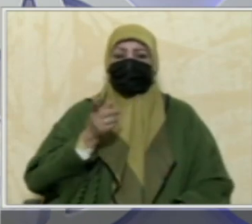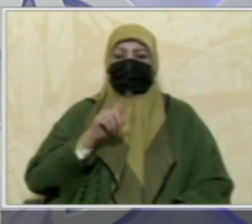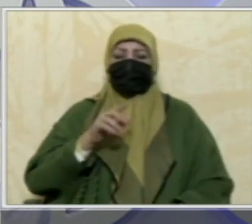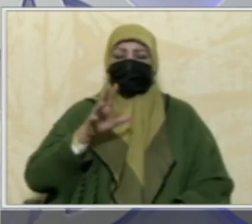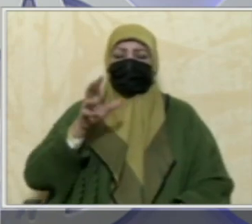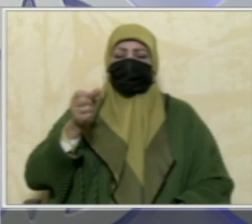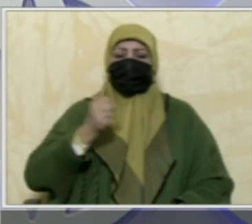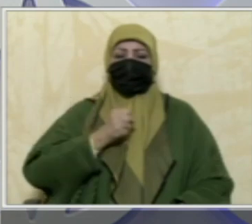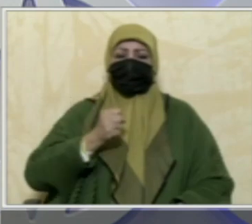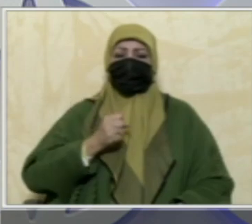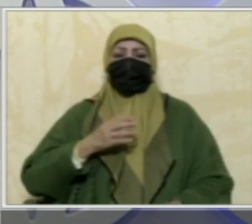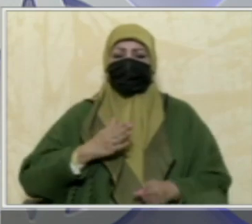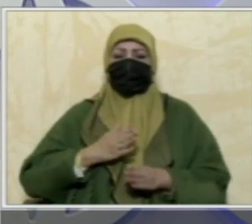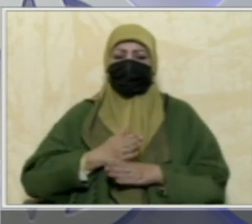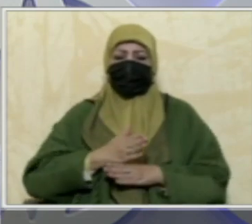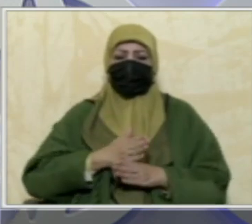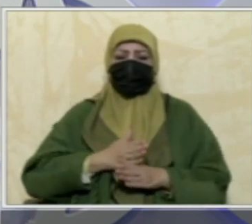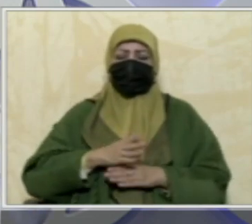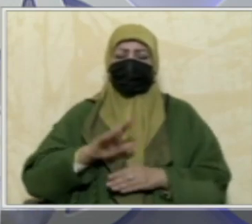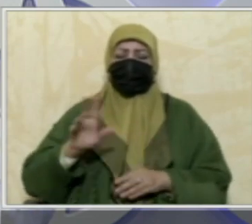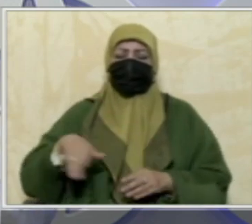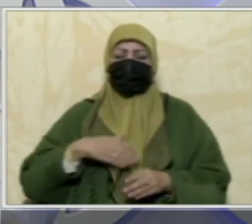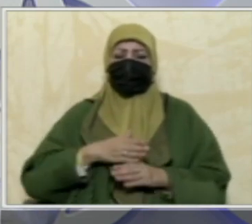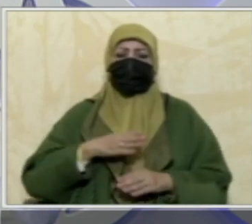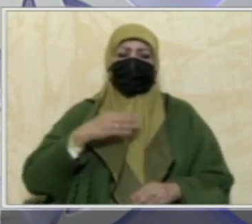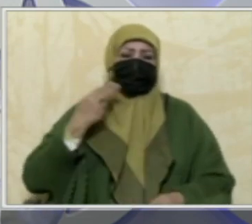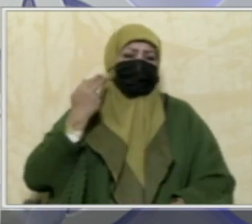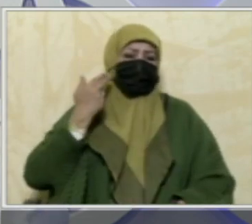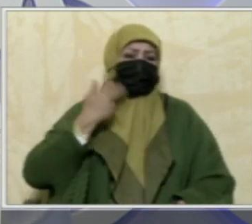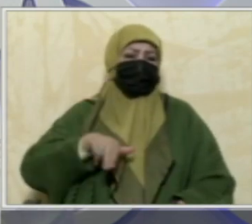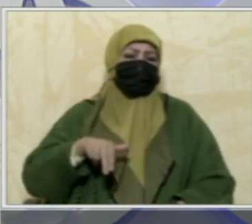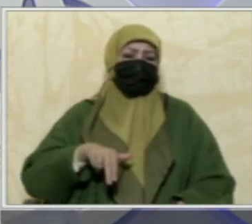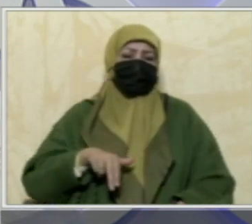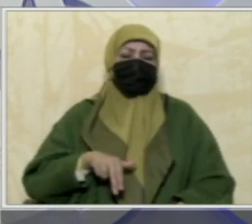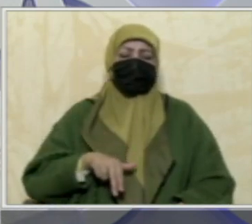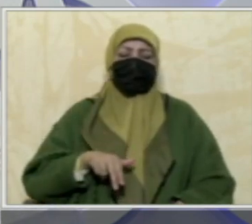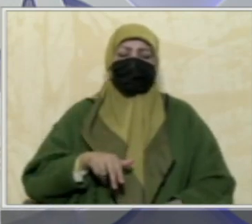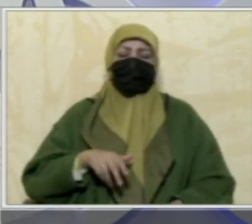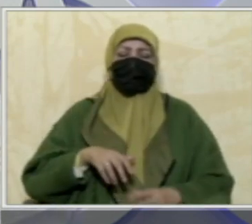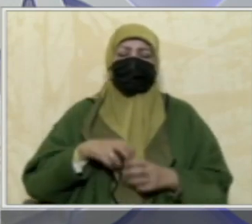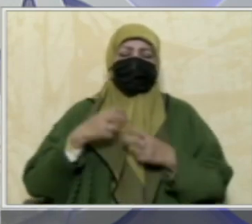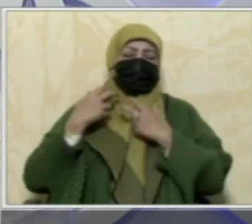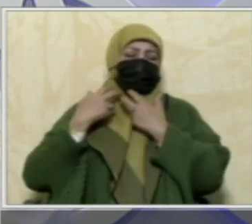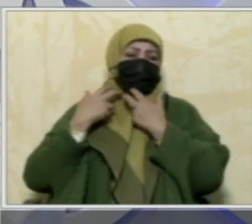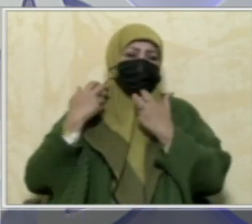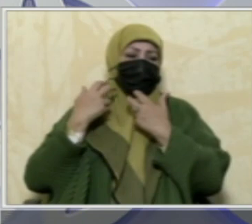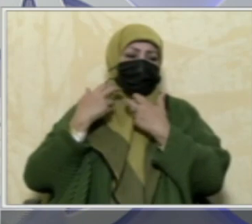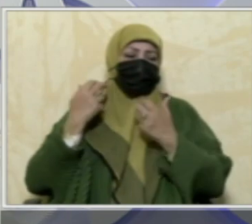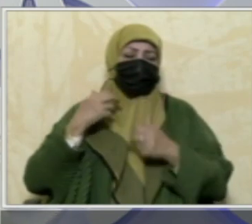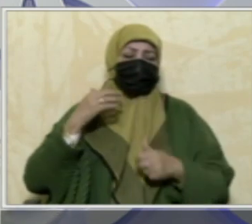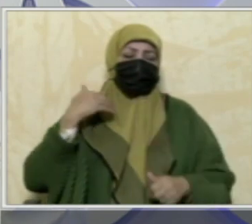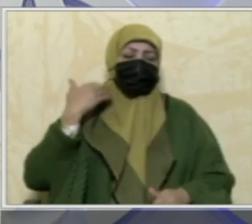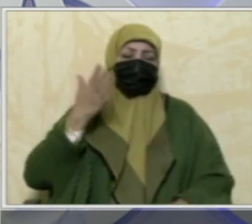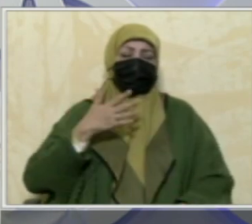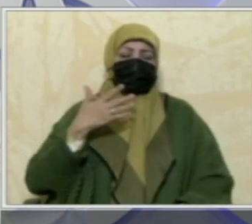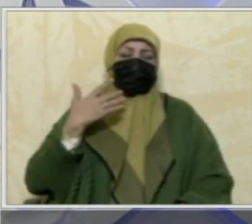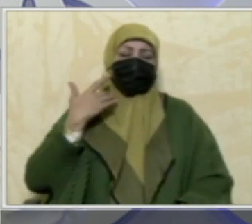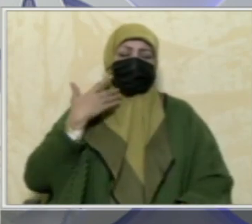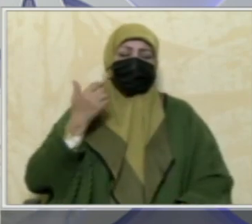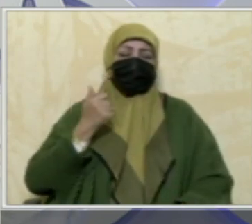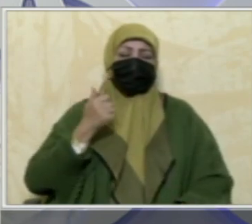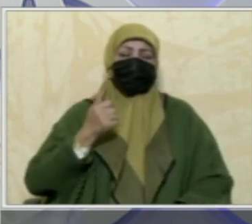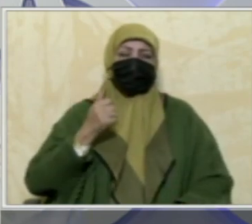ياخذ كذا ويفتح هذيك الحبه فتحه كبيره وقبل العيد بالنهار والله اثنين يجي يوم العيد والفتحه كبيره